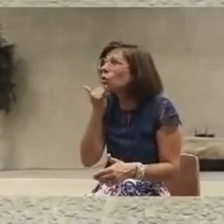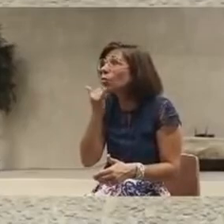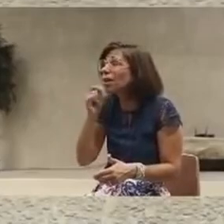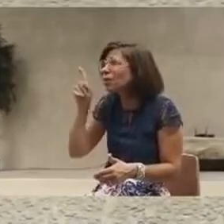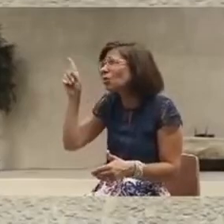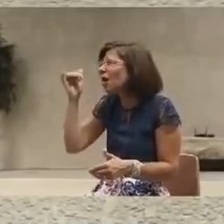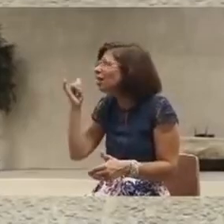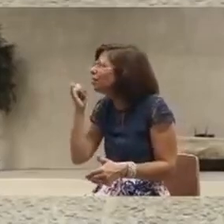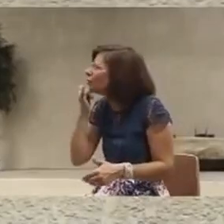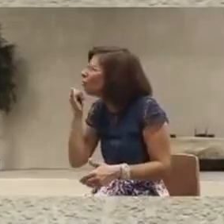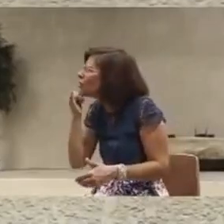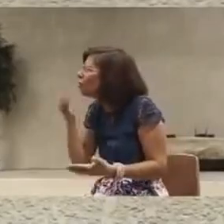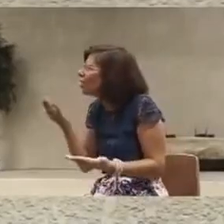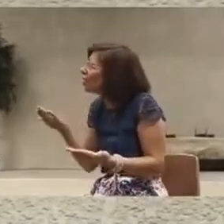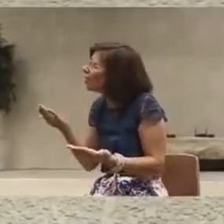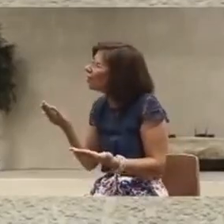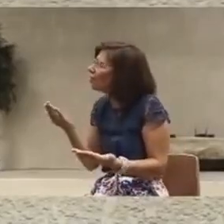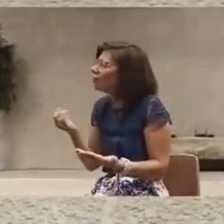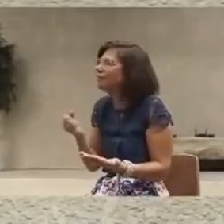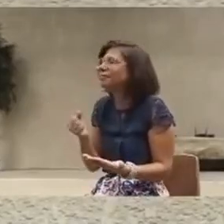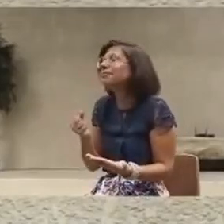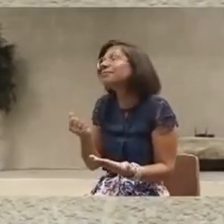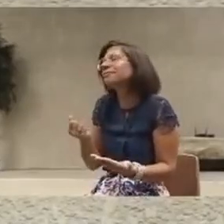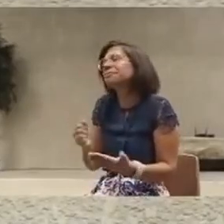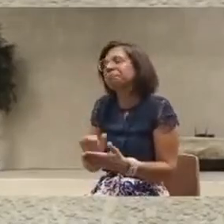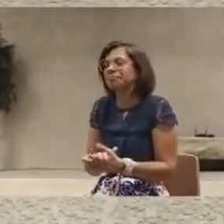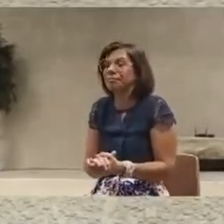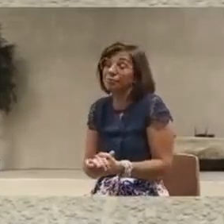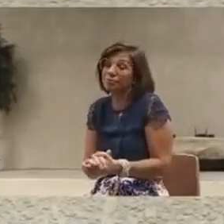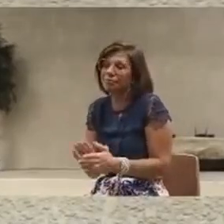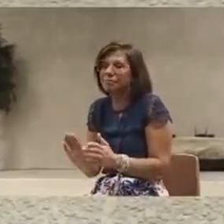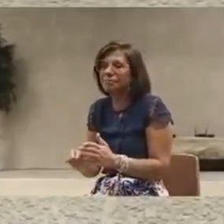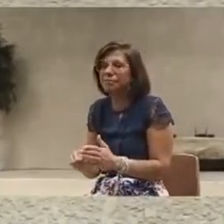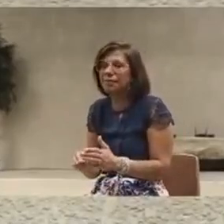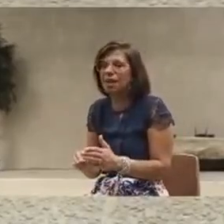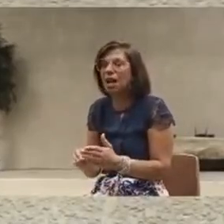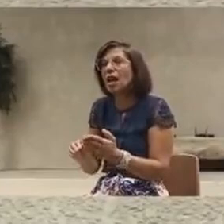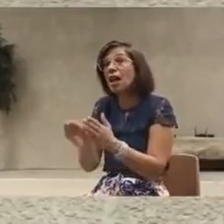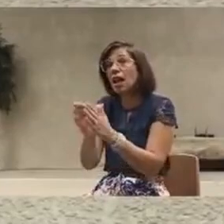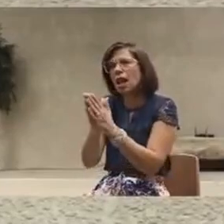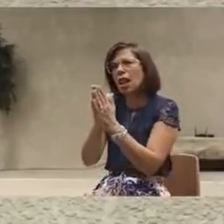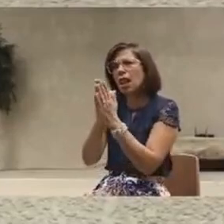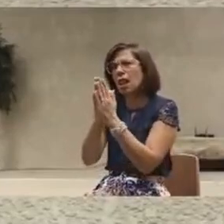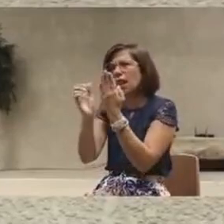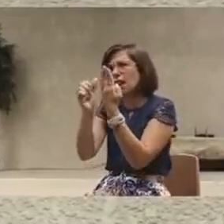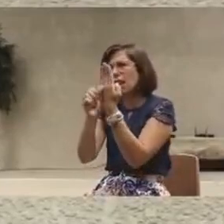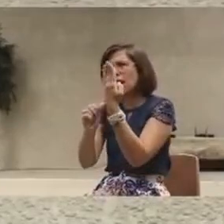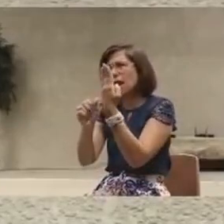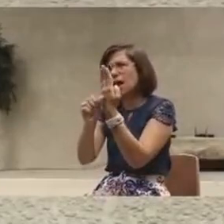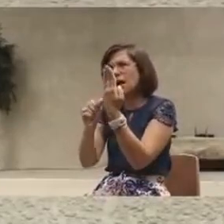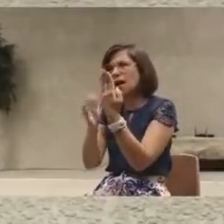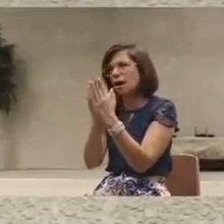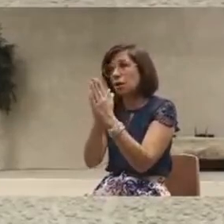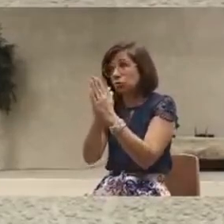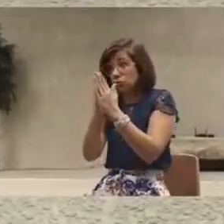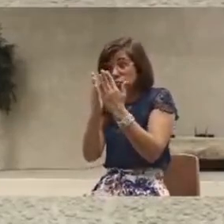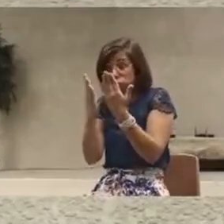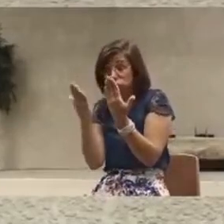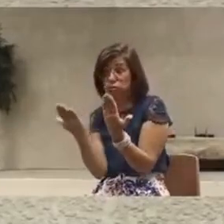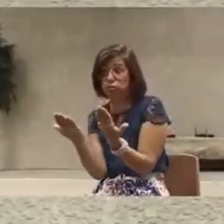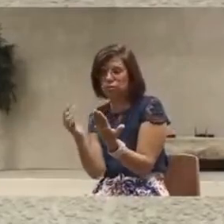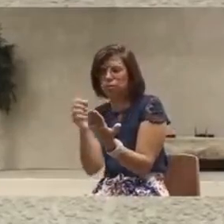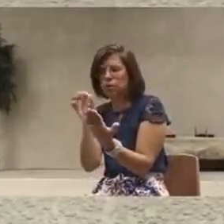puis, elle voit tomber de sa Bible un papier. Un papier où c'est marqué l'écriture d'enfant. Donc, ça doit être peut-être